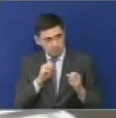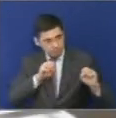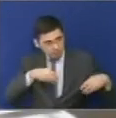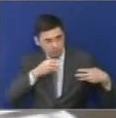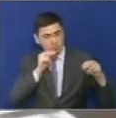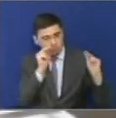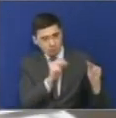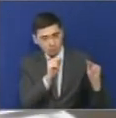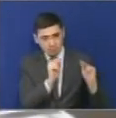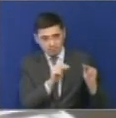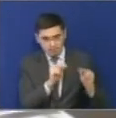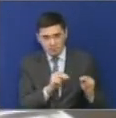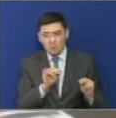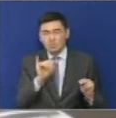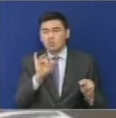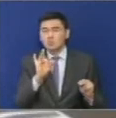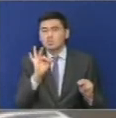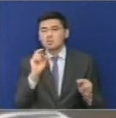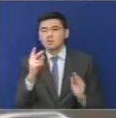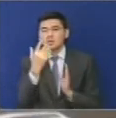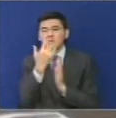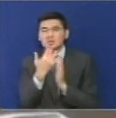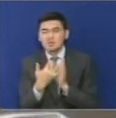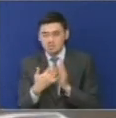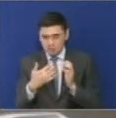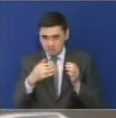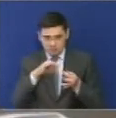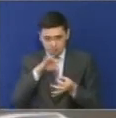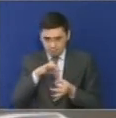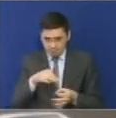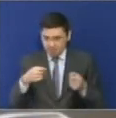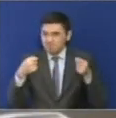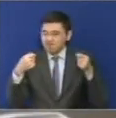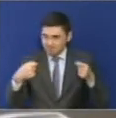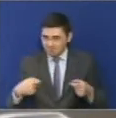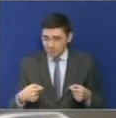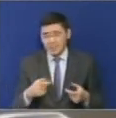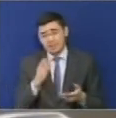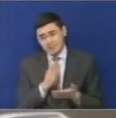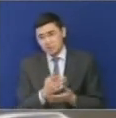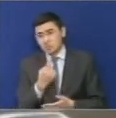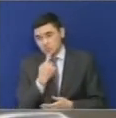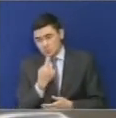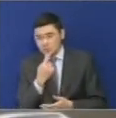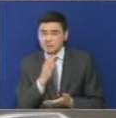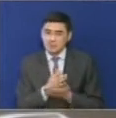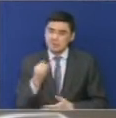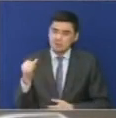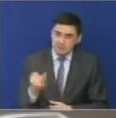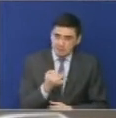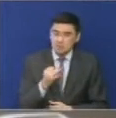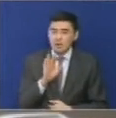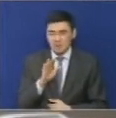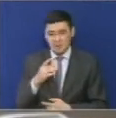Сабақтар жоспар бойынша өз уақытында өтуде. Қиындығы мен қызығы мол, біздің